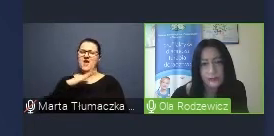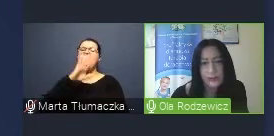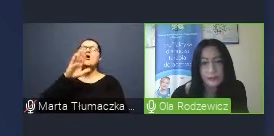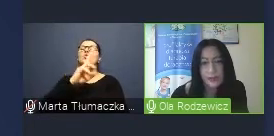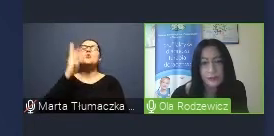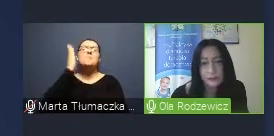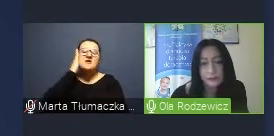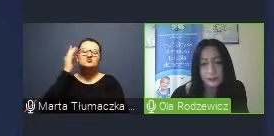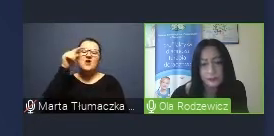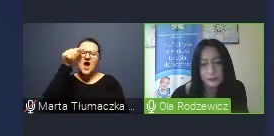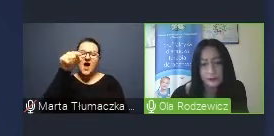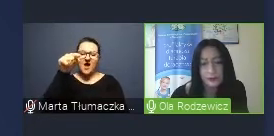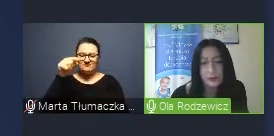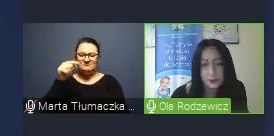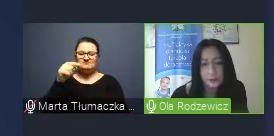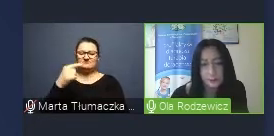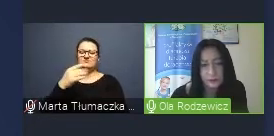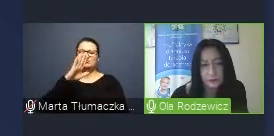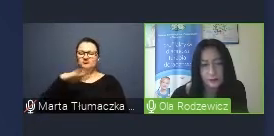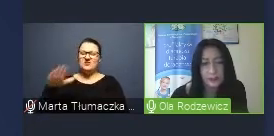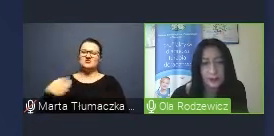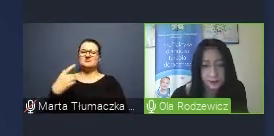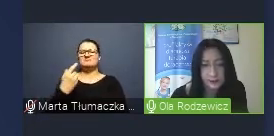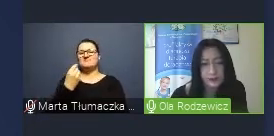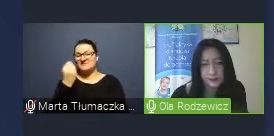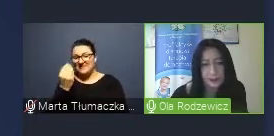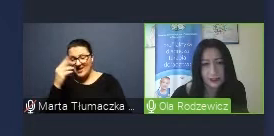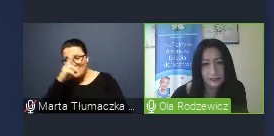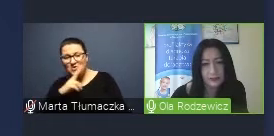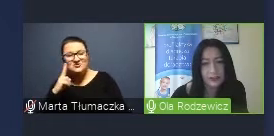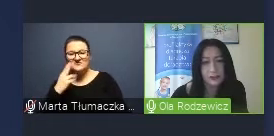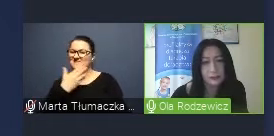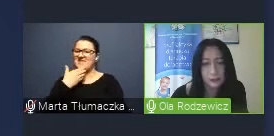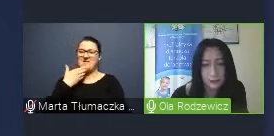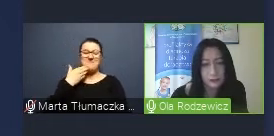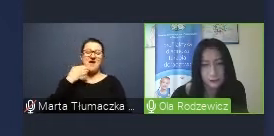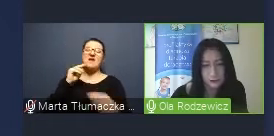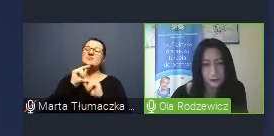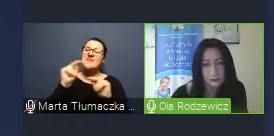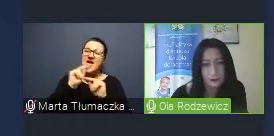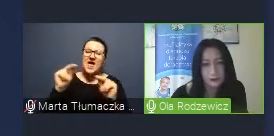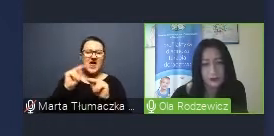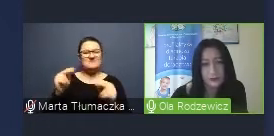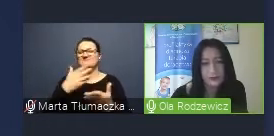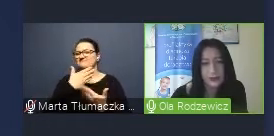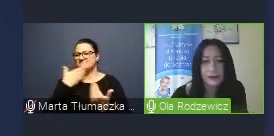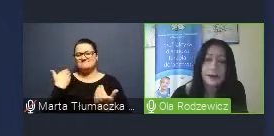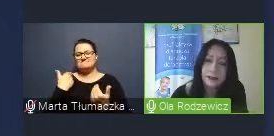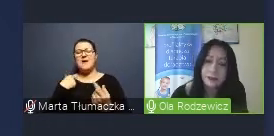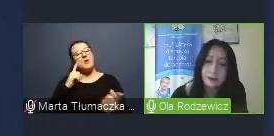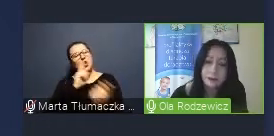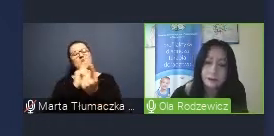które nie mają wspaniałych rodziców, zaangażowanych w terapię, takich, z którymi możemy się skomunikować,